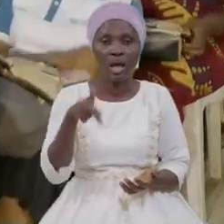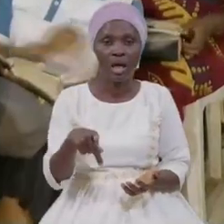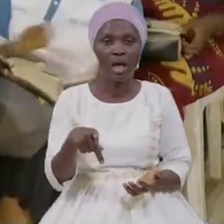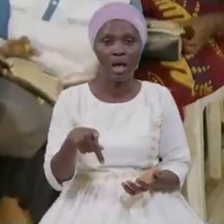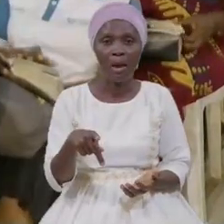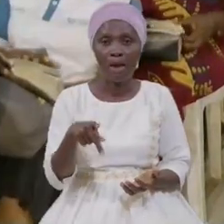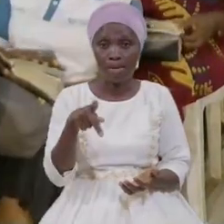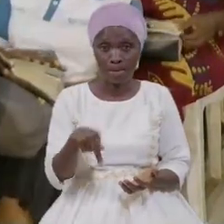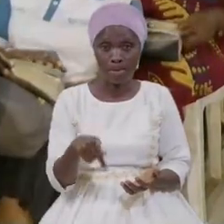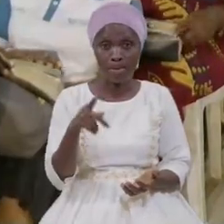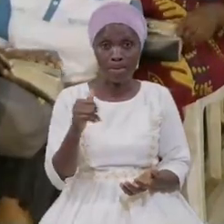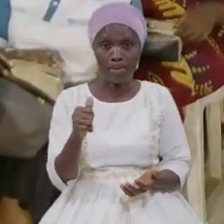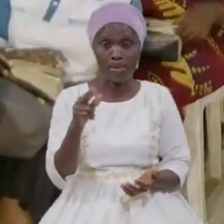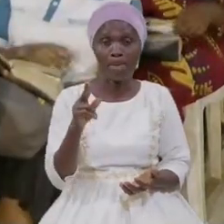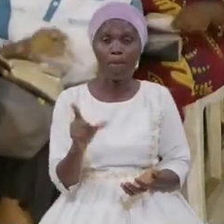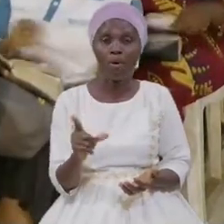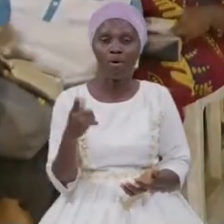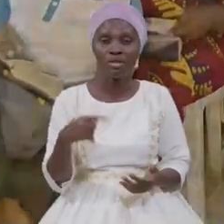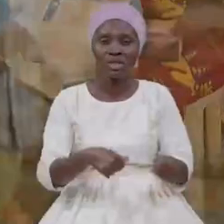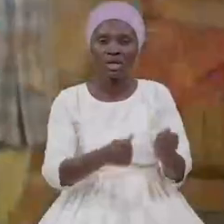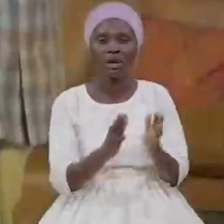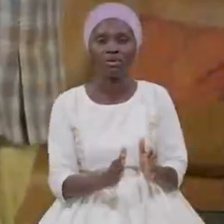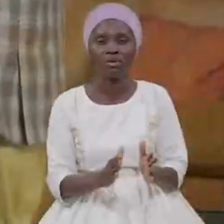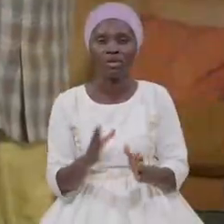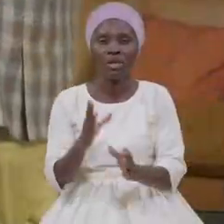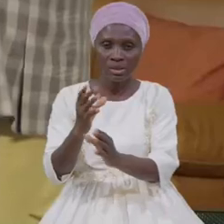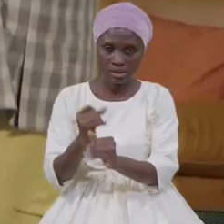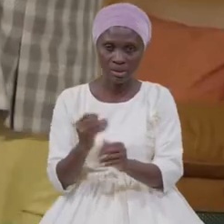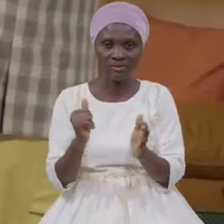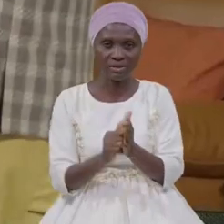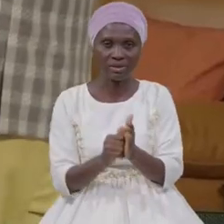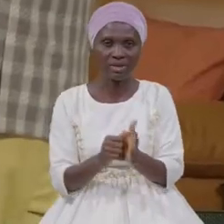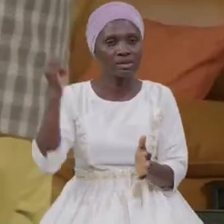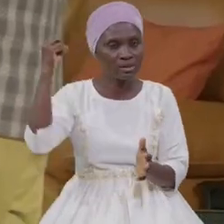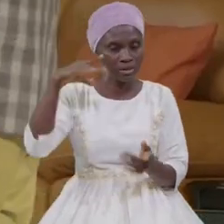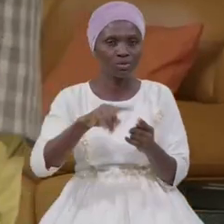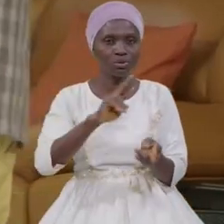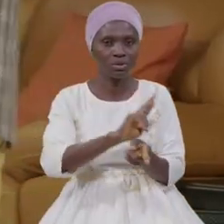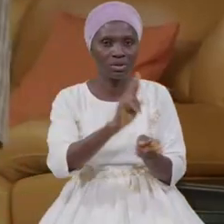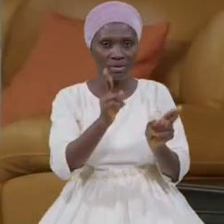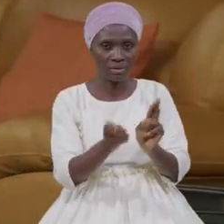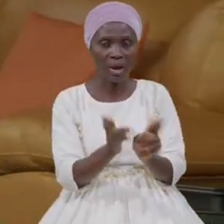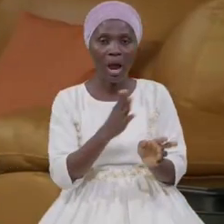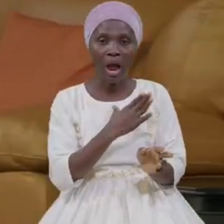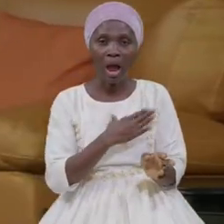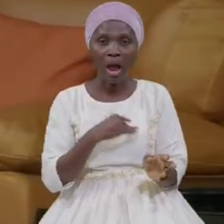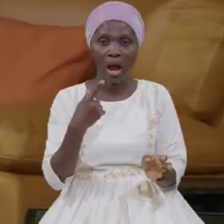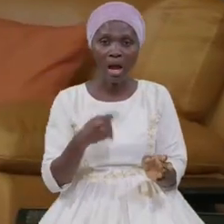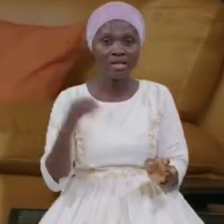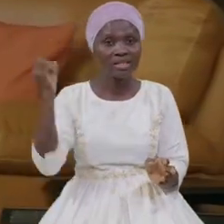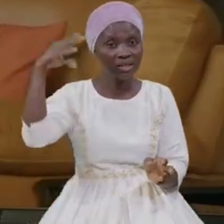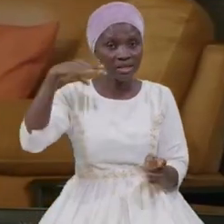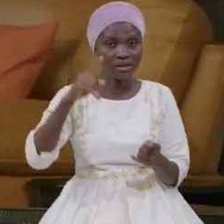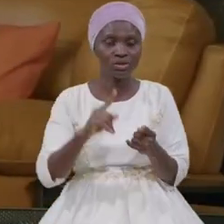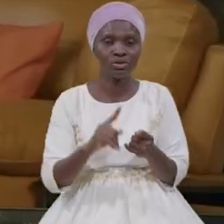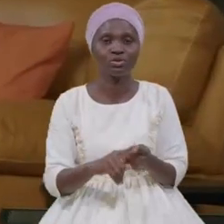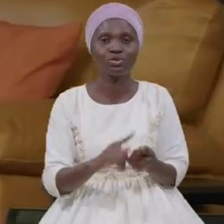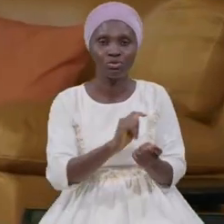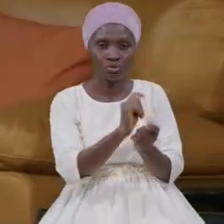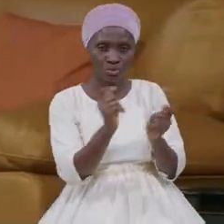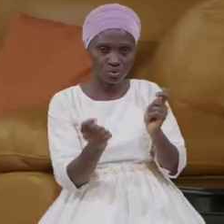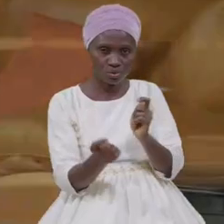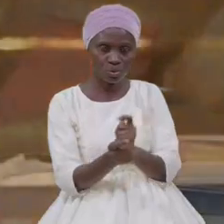l'apôtre Paul a reçu cette grâce pour se repentir et la grâce pour revenir au Seigneur. Et